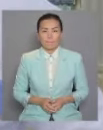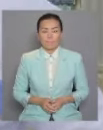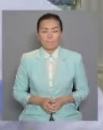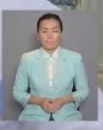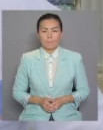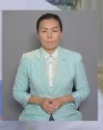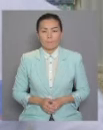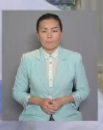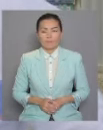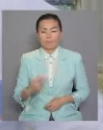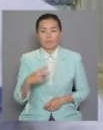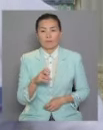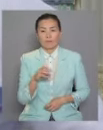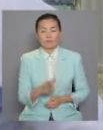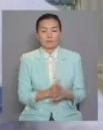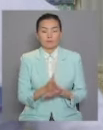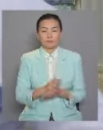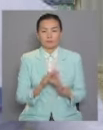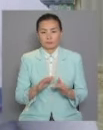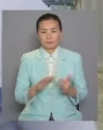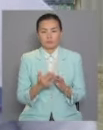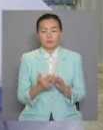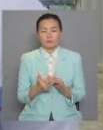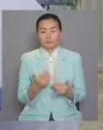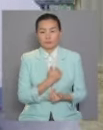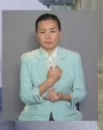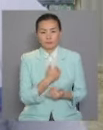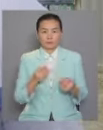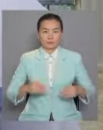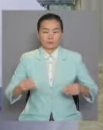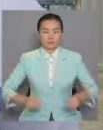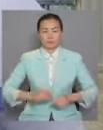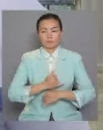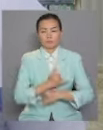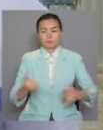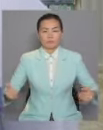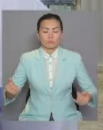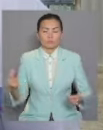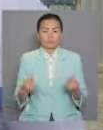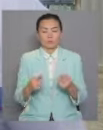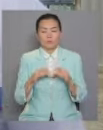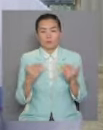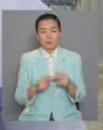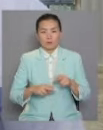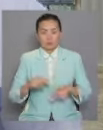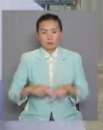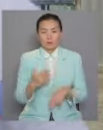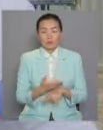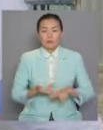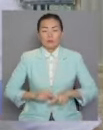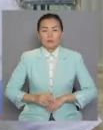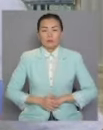Енді жылдағы 20 жылдық түлектер ауылға бір безендіріп, көк көлдеу салынып жатыр, стадион салынып жатыр. Сол